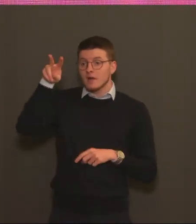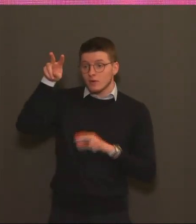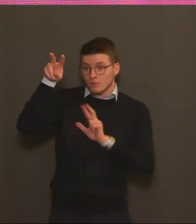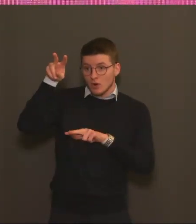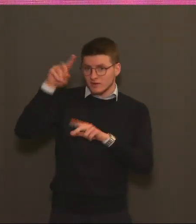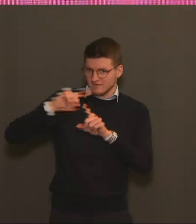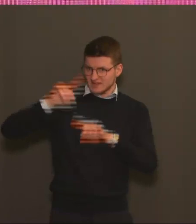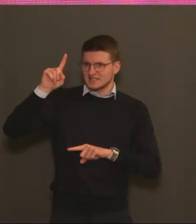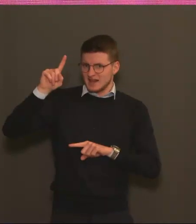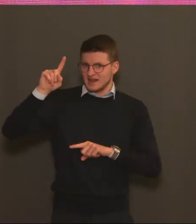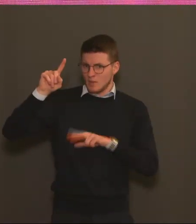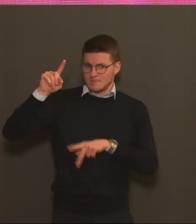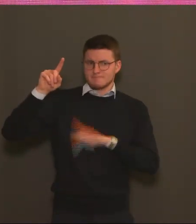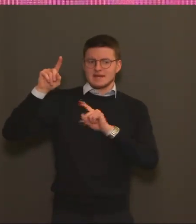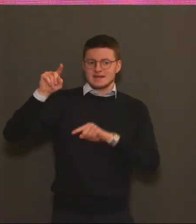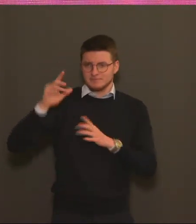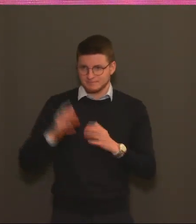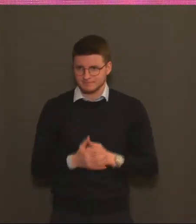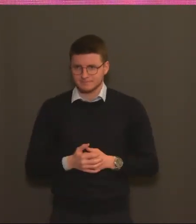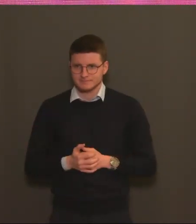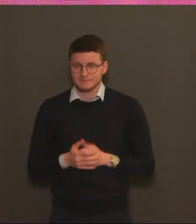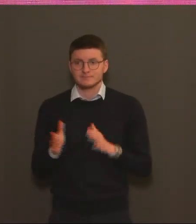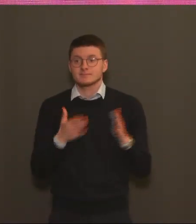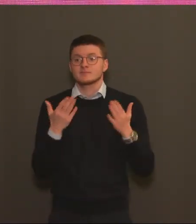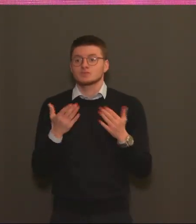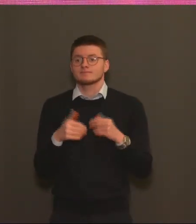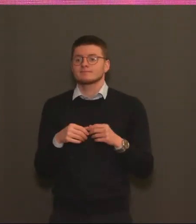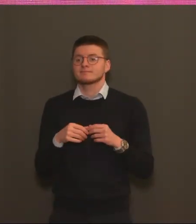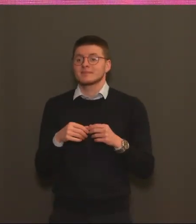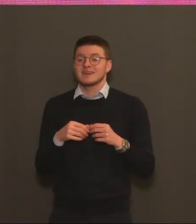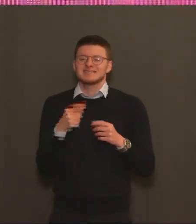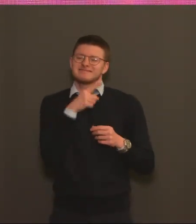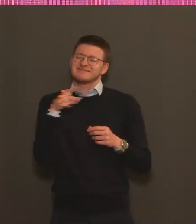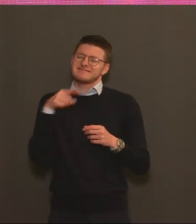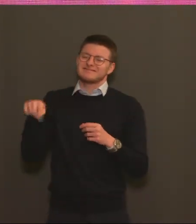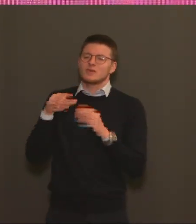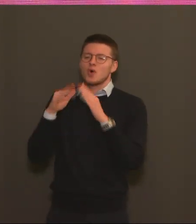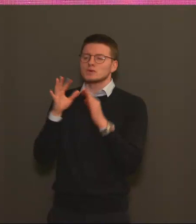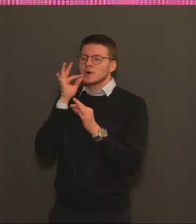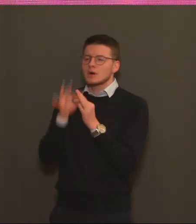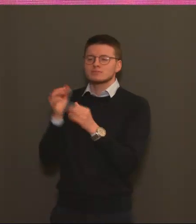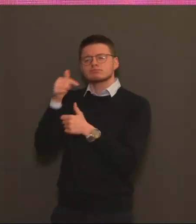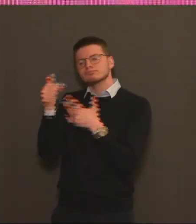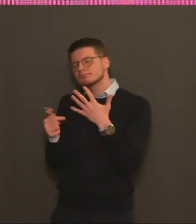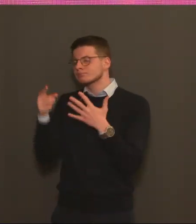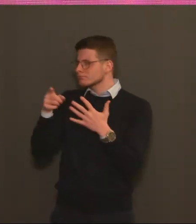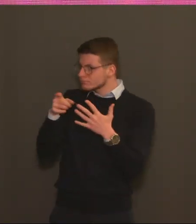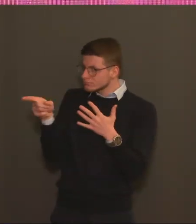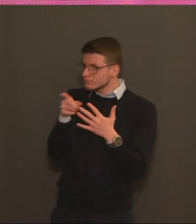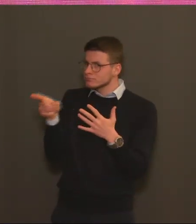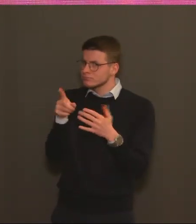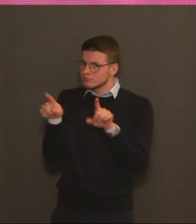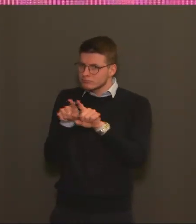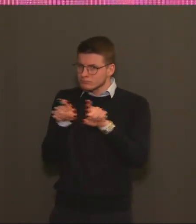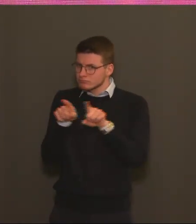Eerste lijns zorgverleners werden dus niet vaker besmet dan de algemene bevolking, ondanks het feit dat ze vaak